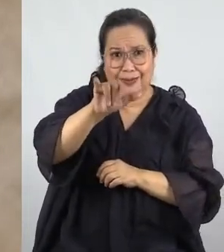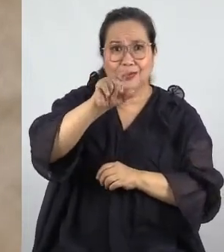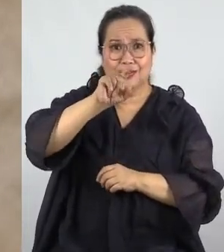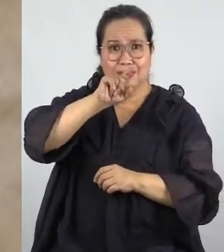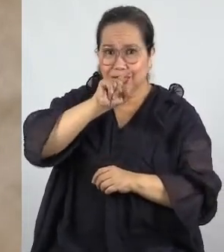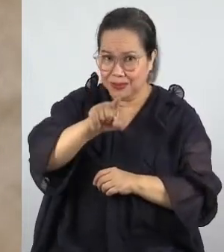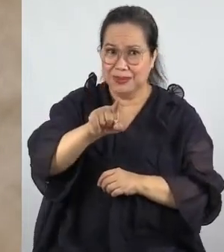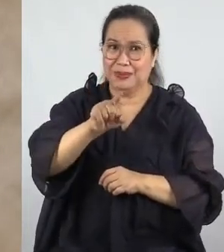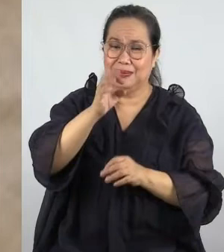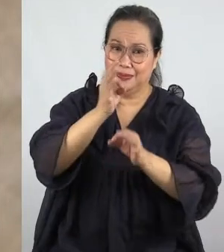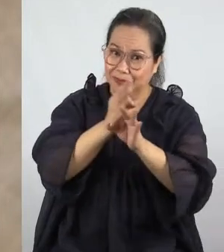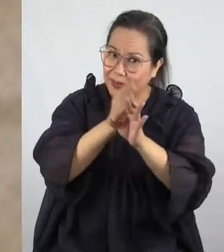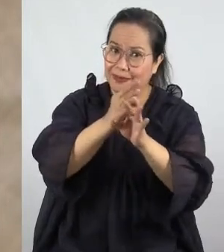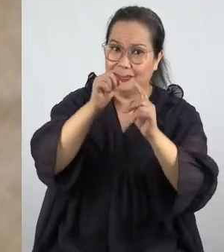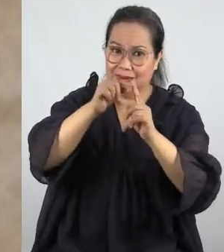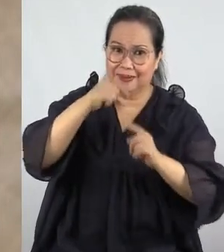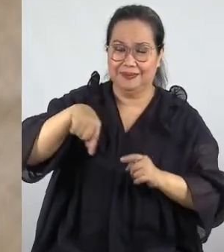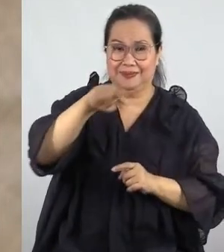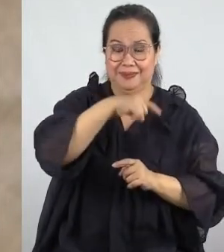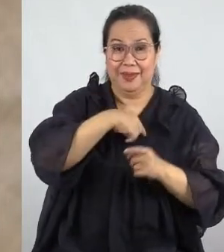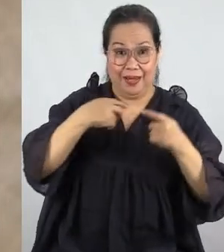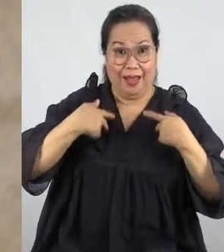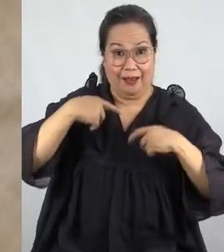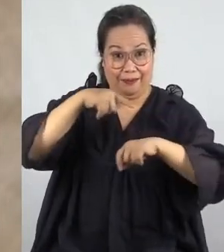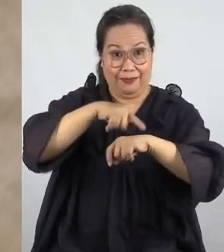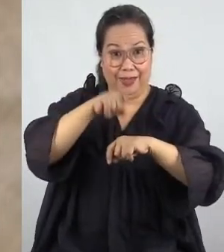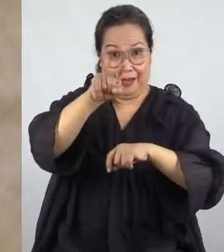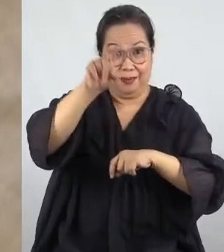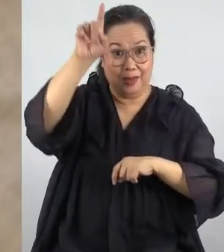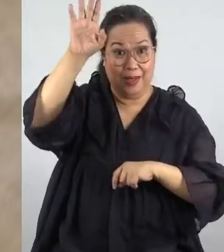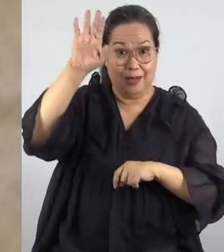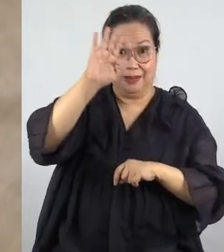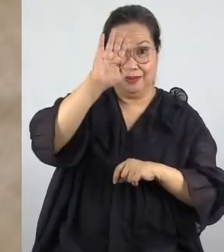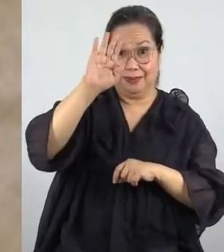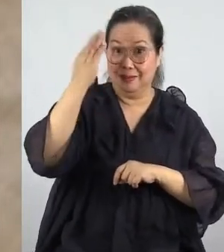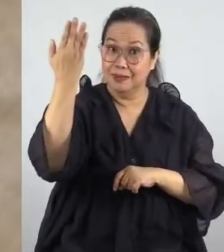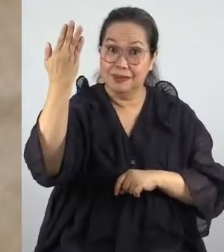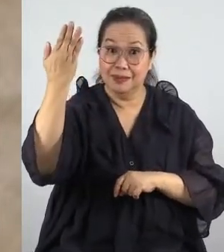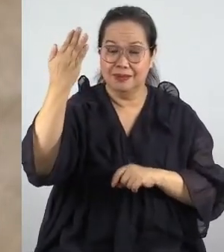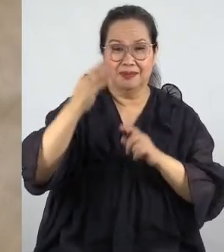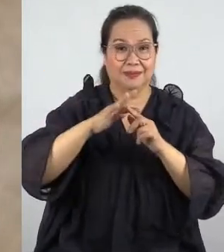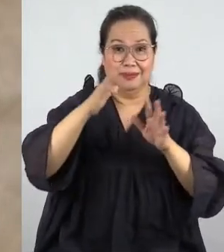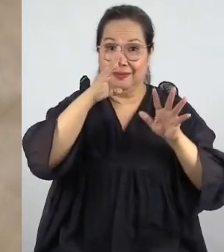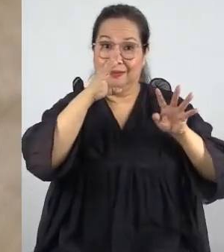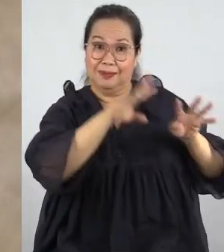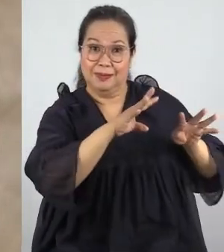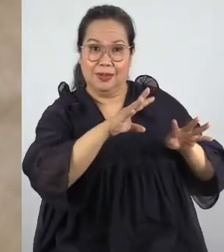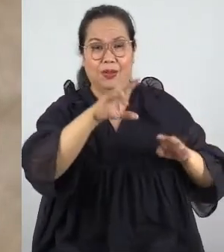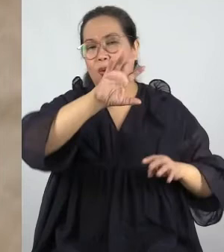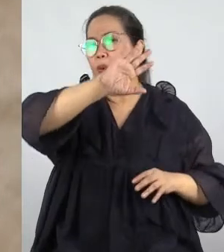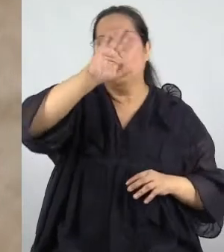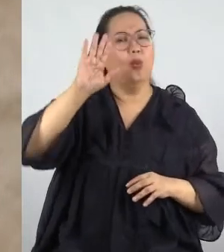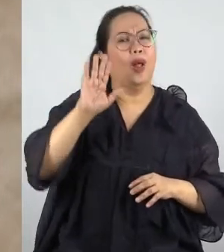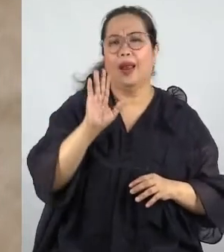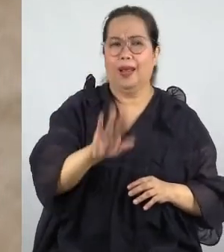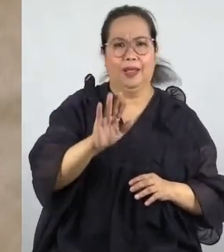ba? Meron po bang panahon na kayo ay tinalikuran niya o iniwanan niya? Wala po.